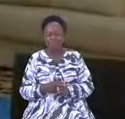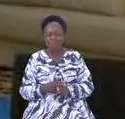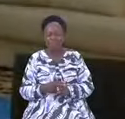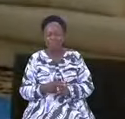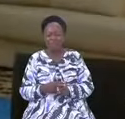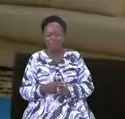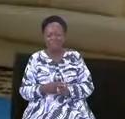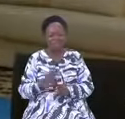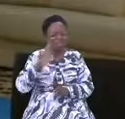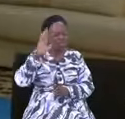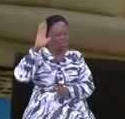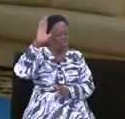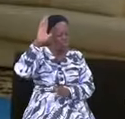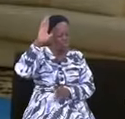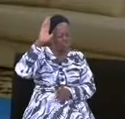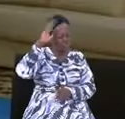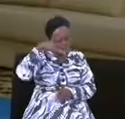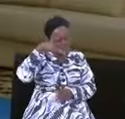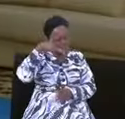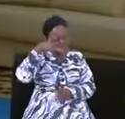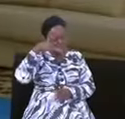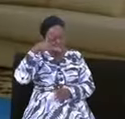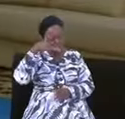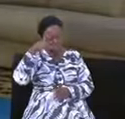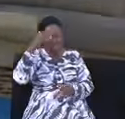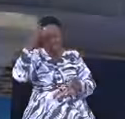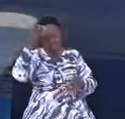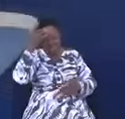maladie incurable de longue durée